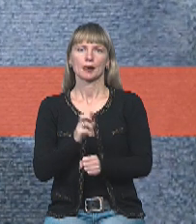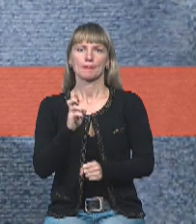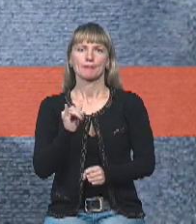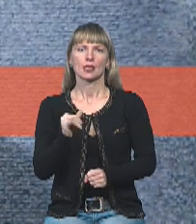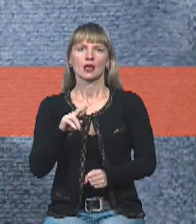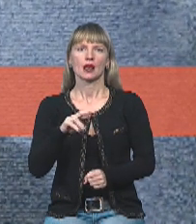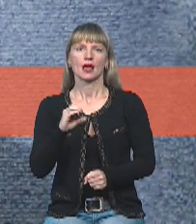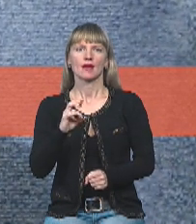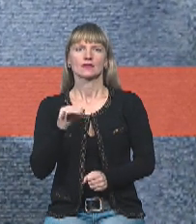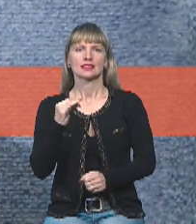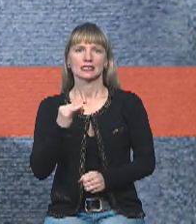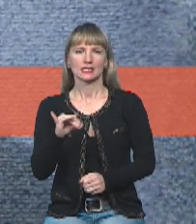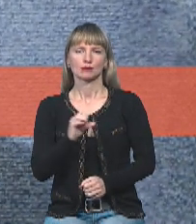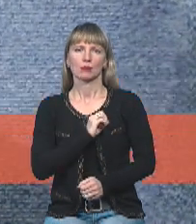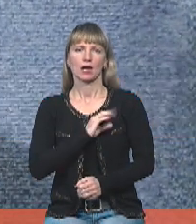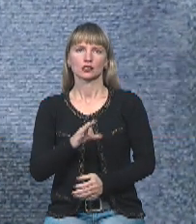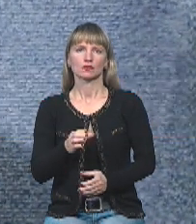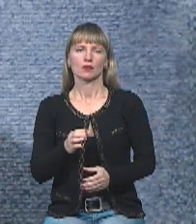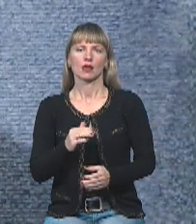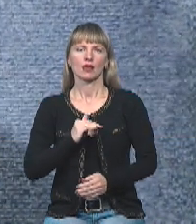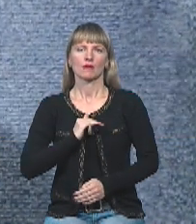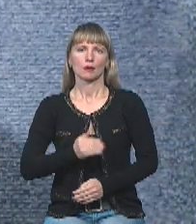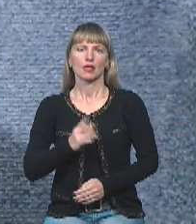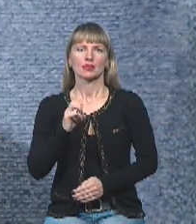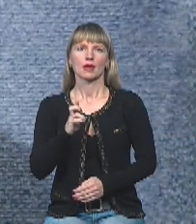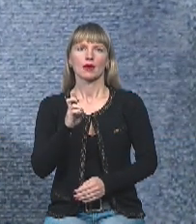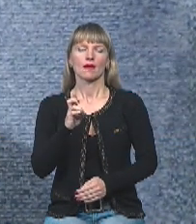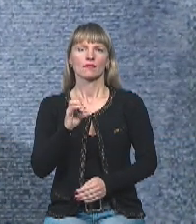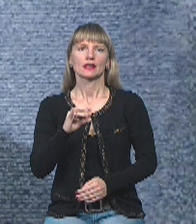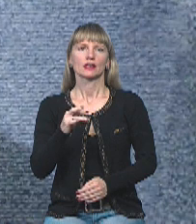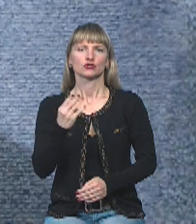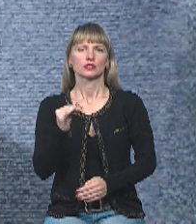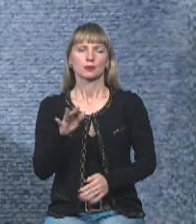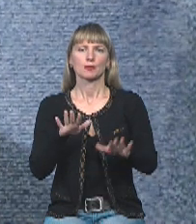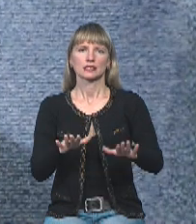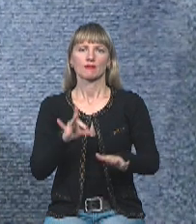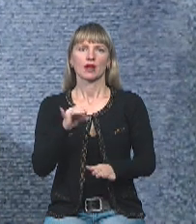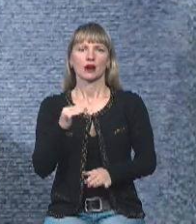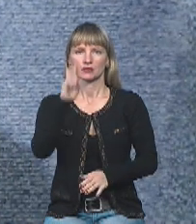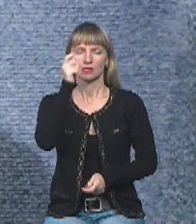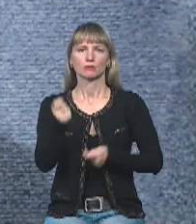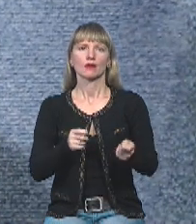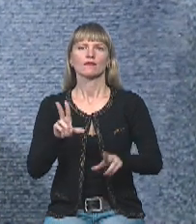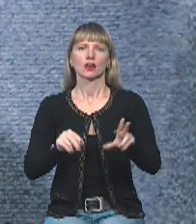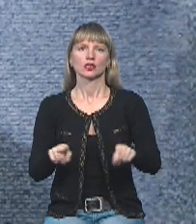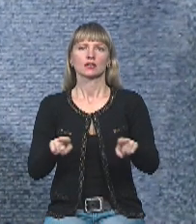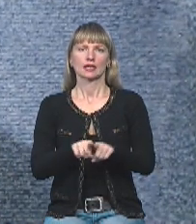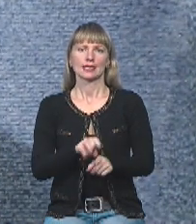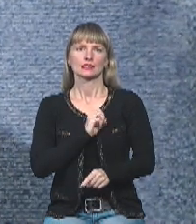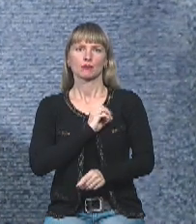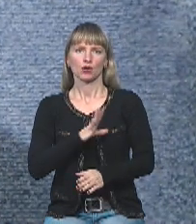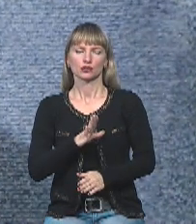Біляївський збагачувальний комбінат на Вільнянщині. Місцева райдержадміністрація вважає таке